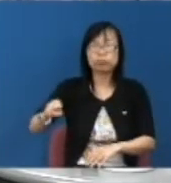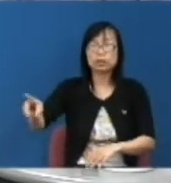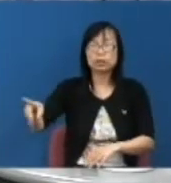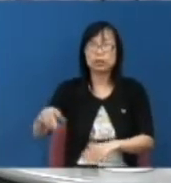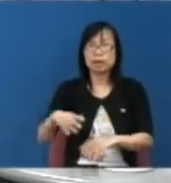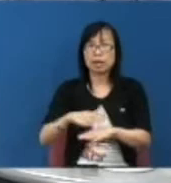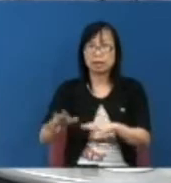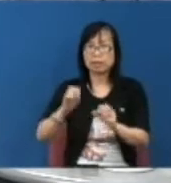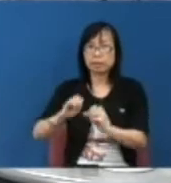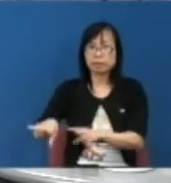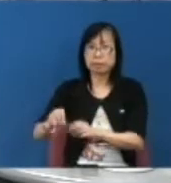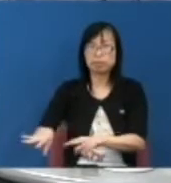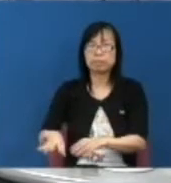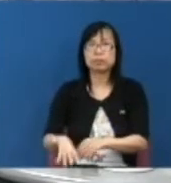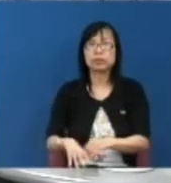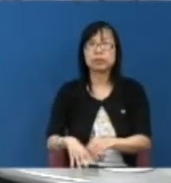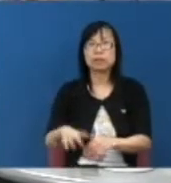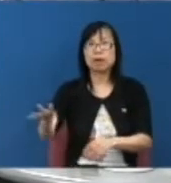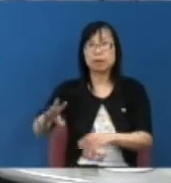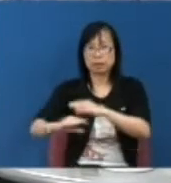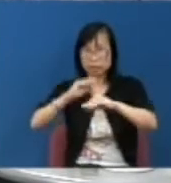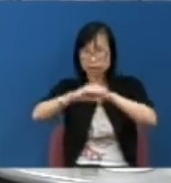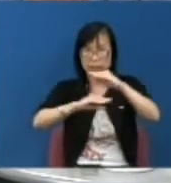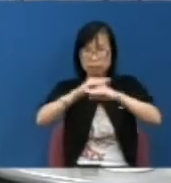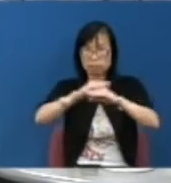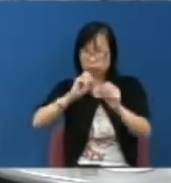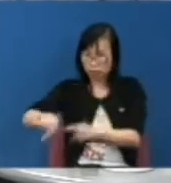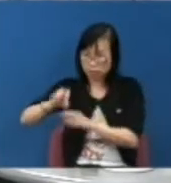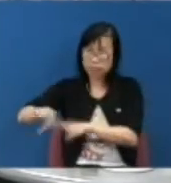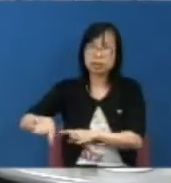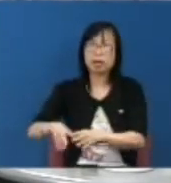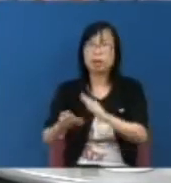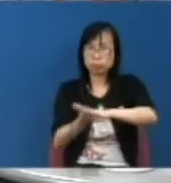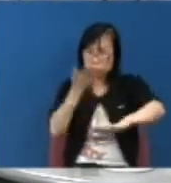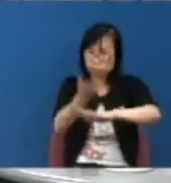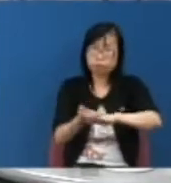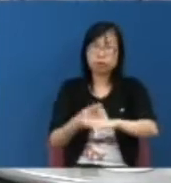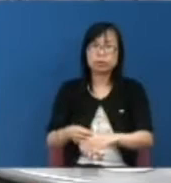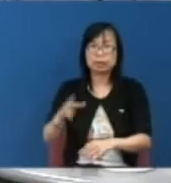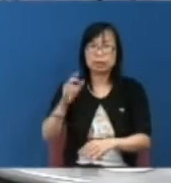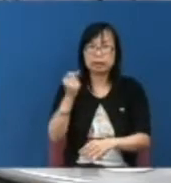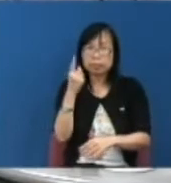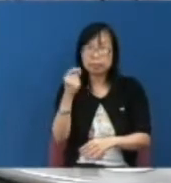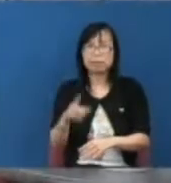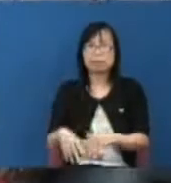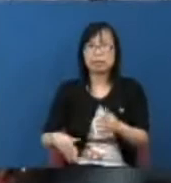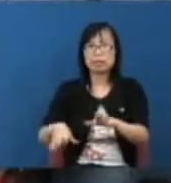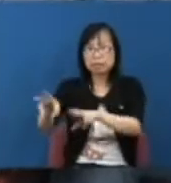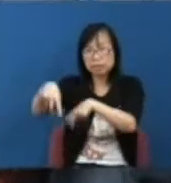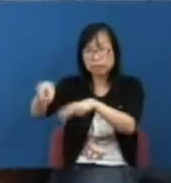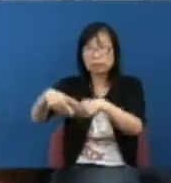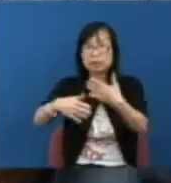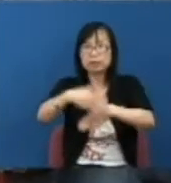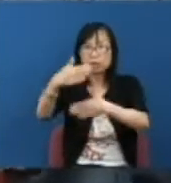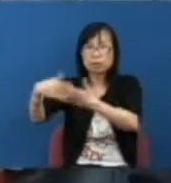都係建築廢料嚟噶嘛。我哋有冇將啲建築廢料咧循環再用翻建築物裏，特別喺丁屋裏邊咧？ 係啊，因為阿蒲叔頭先提嘅